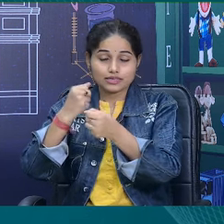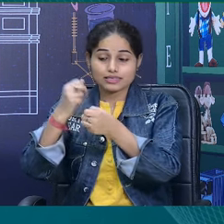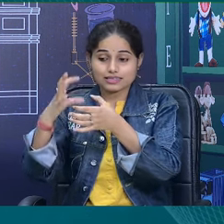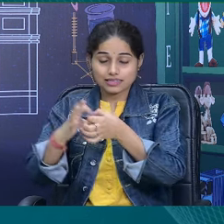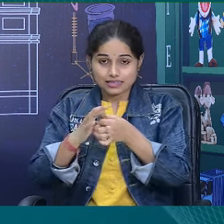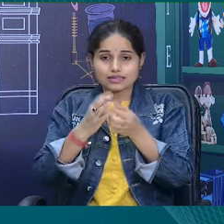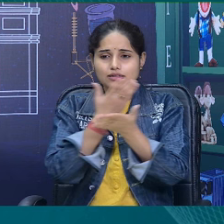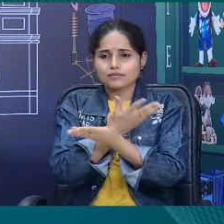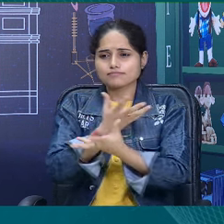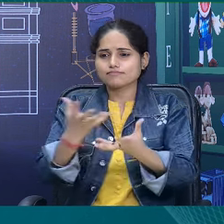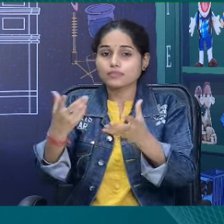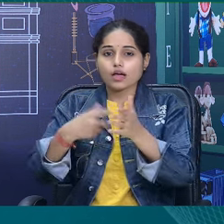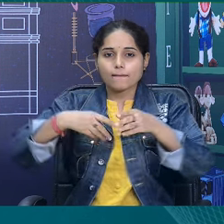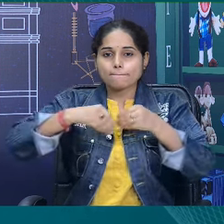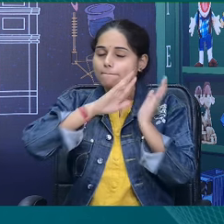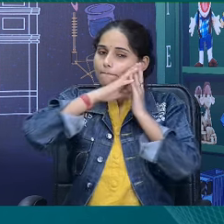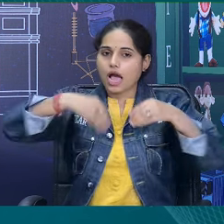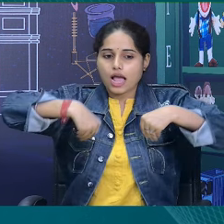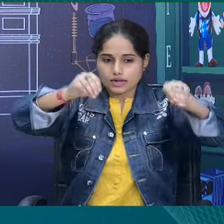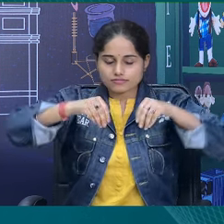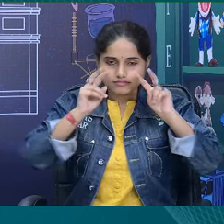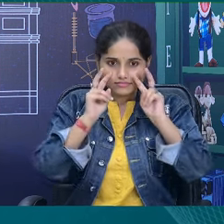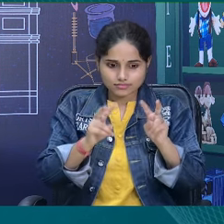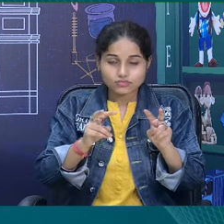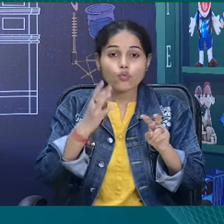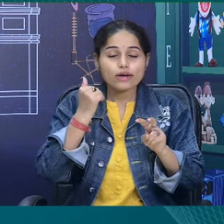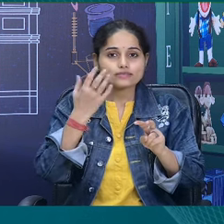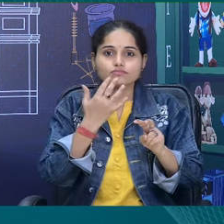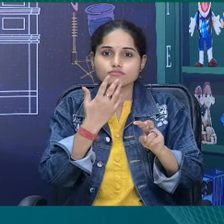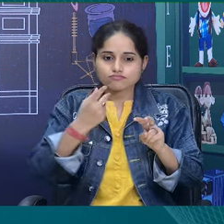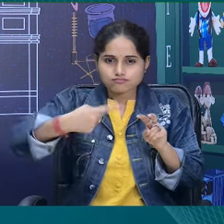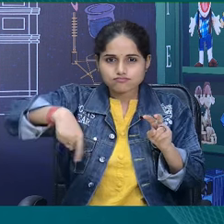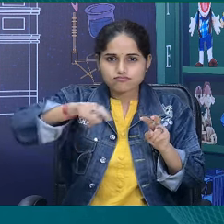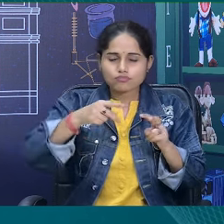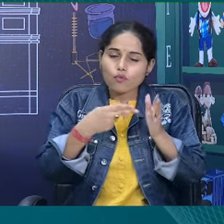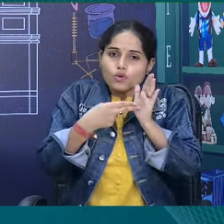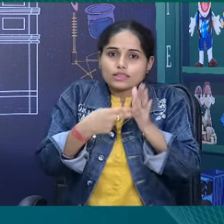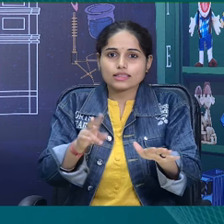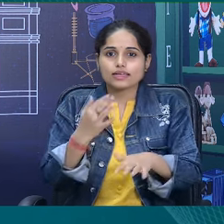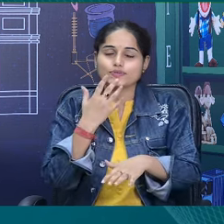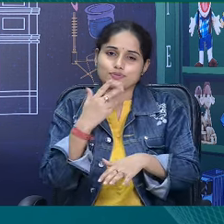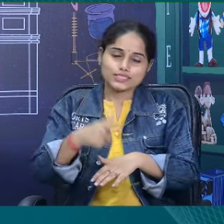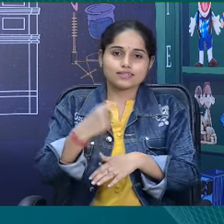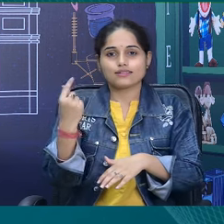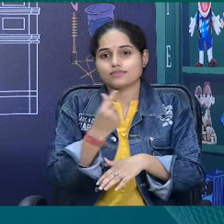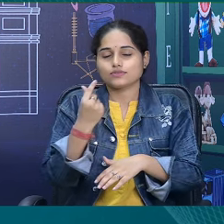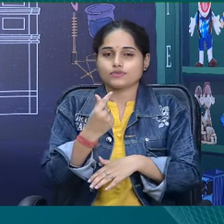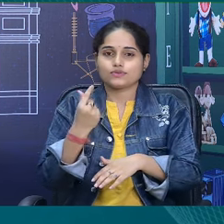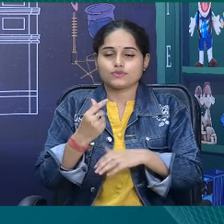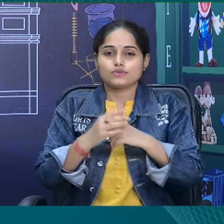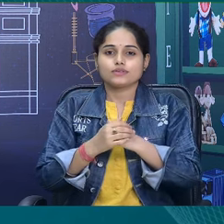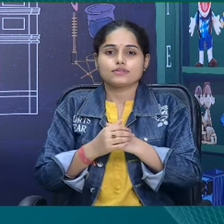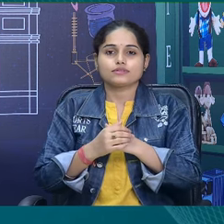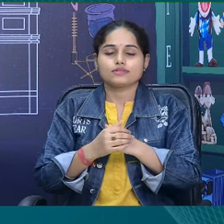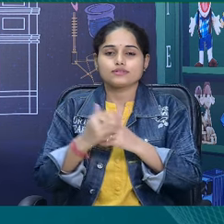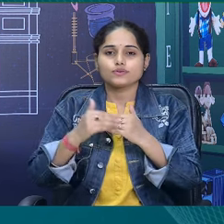हैं एंड इट इज वेरी इजी टू यूज एंड इट इज वेरी ब्यूटीफुल बिकॉज़ जो कलर्स होते हैं दे दोज आर द नेचुरल कलर्स सो उसके